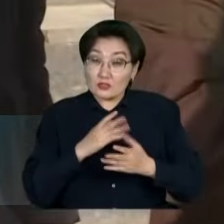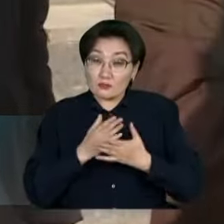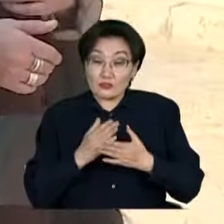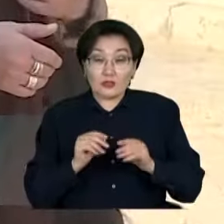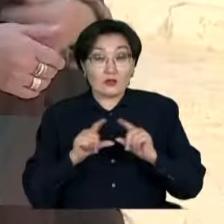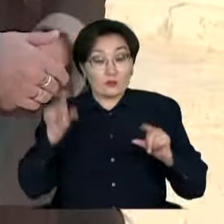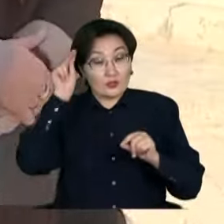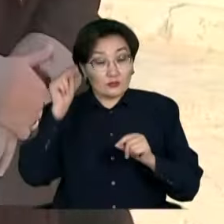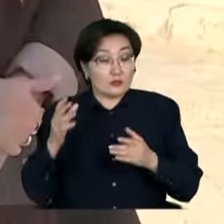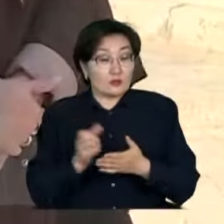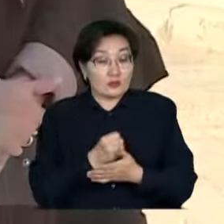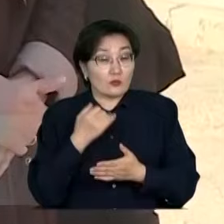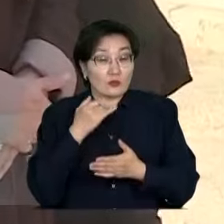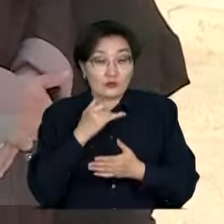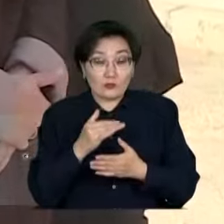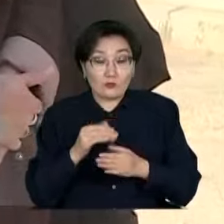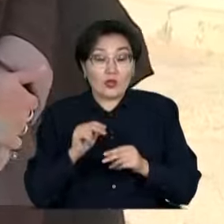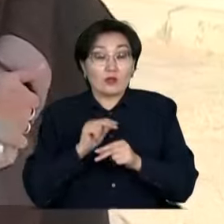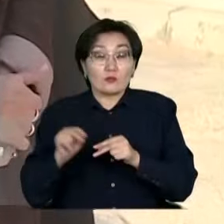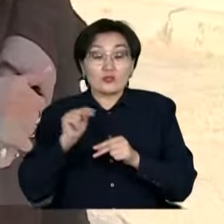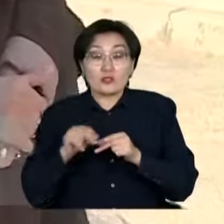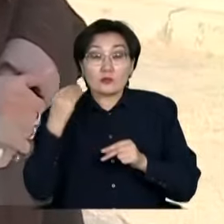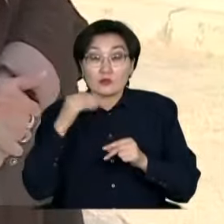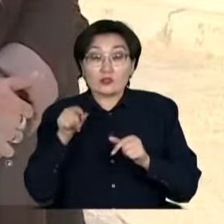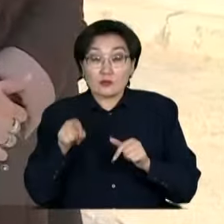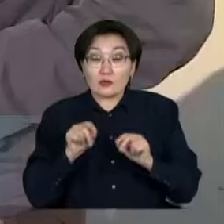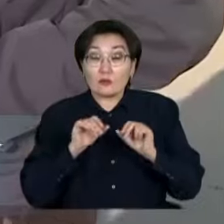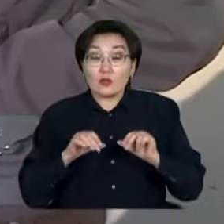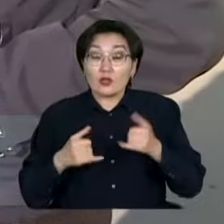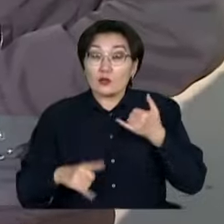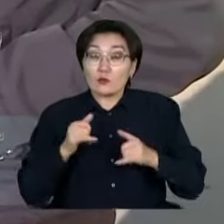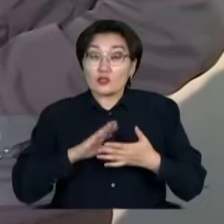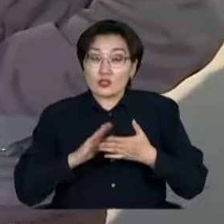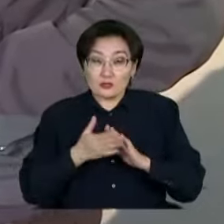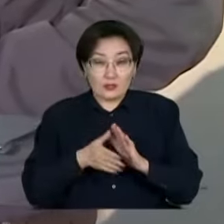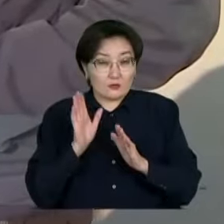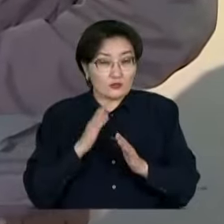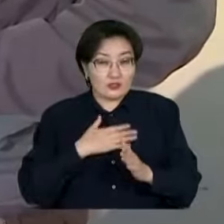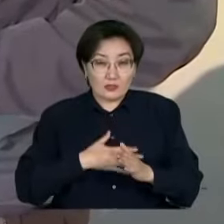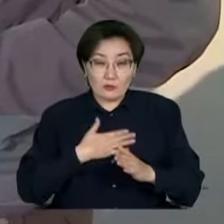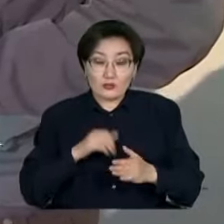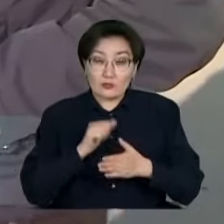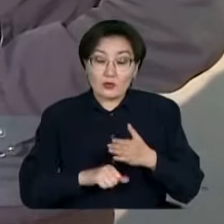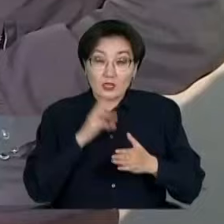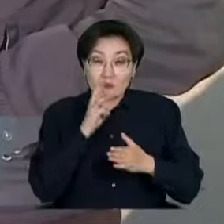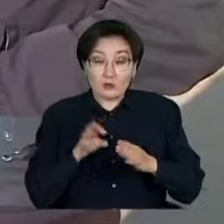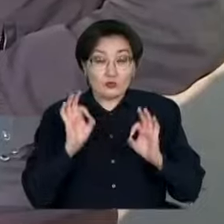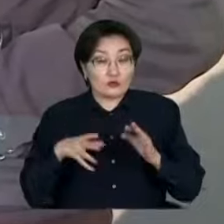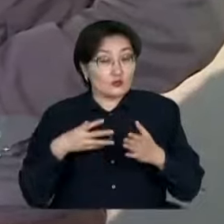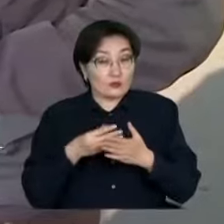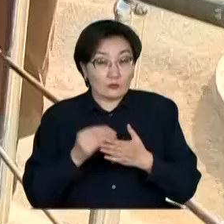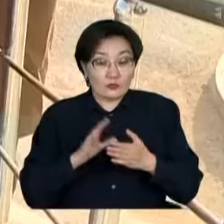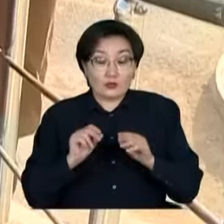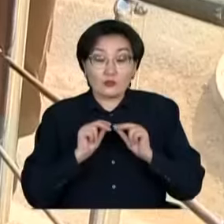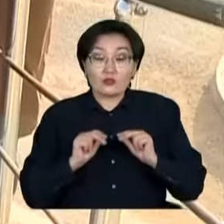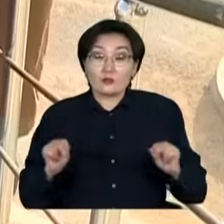Мектептің жетістігі де аз емес, бірақ білім жақсы болған мен мұндағы мұғалімдердің жағдайы мүшкіл. Оған себеп айлықтың дұрыс төленбеуі.